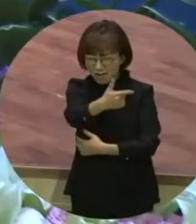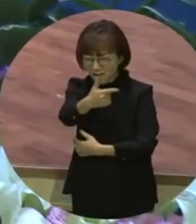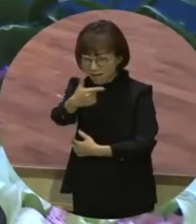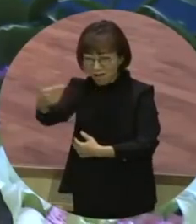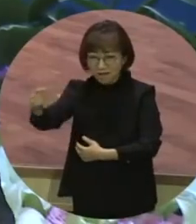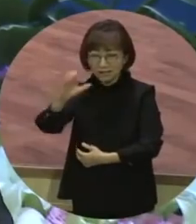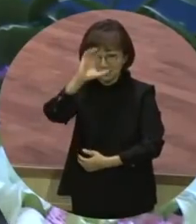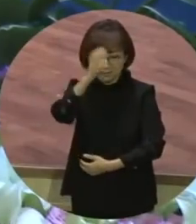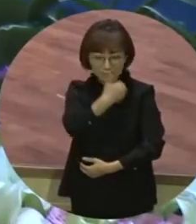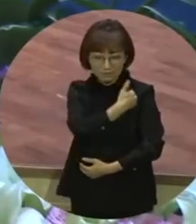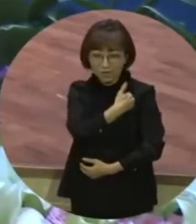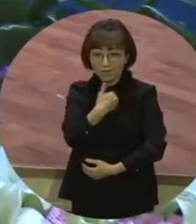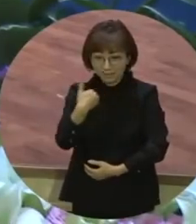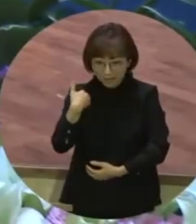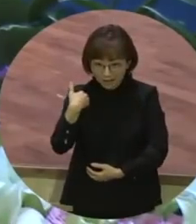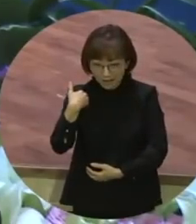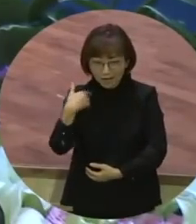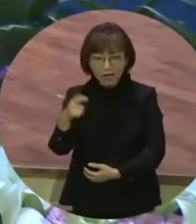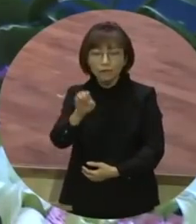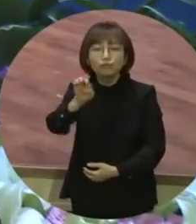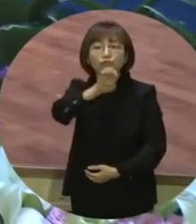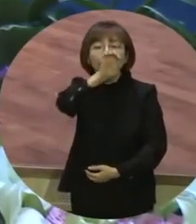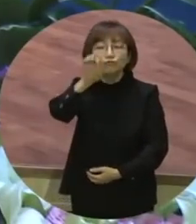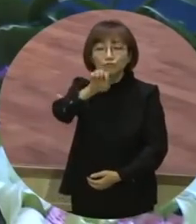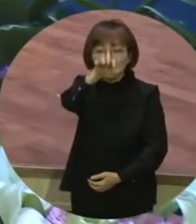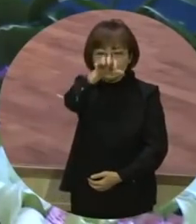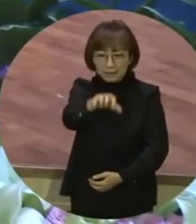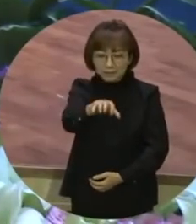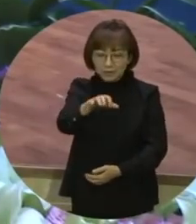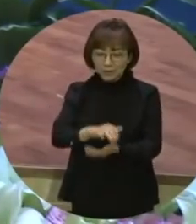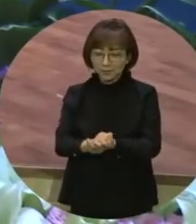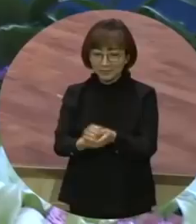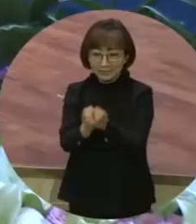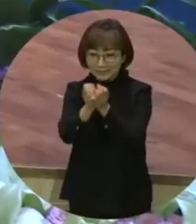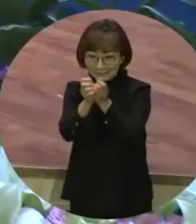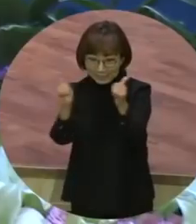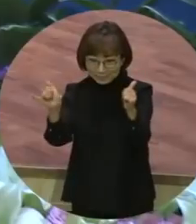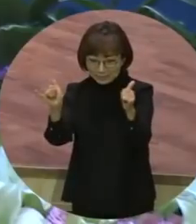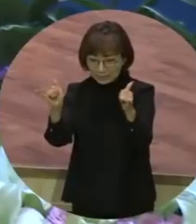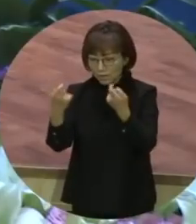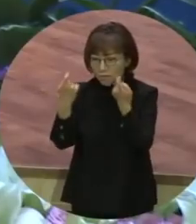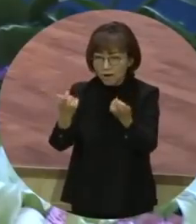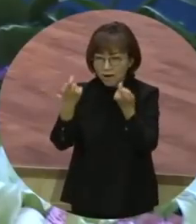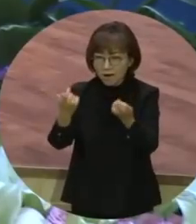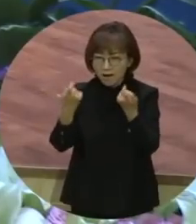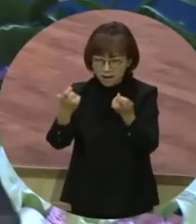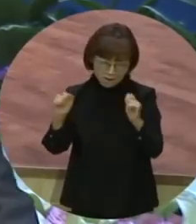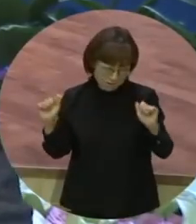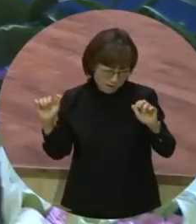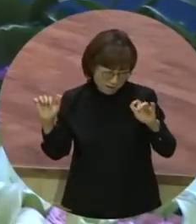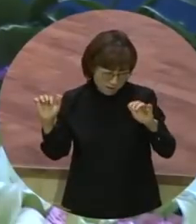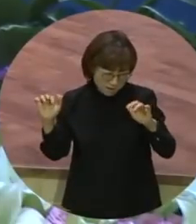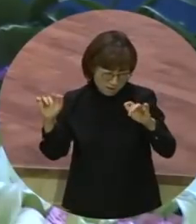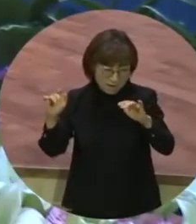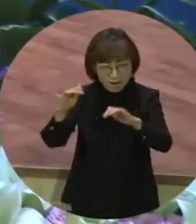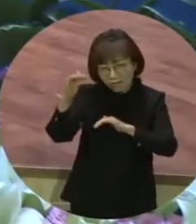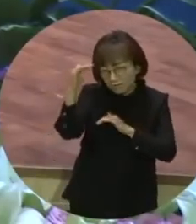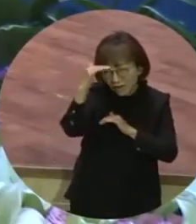대성당, 이것은 유럽에서 가장 관광객들이 많이 와서 그렇게